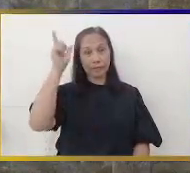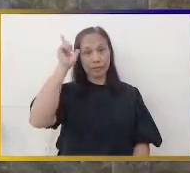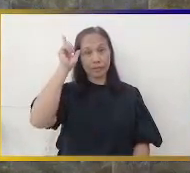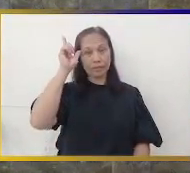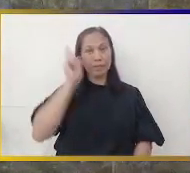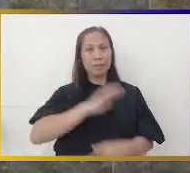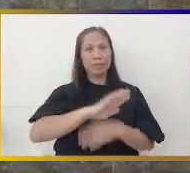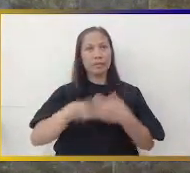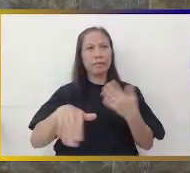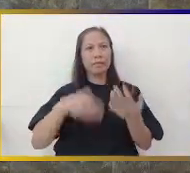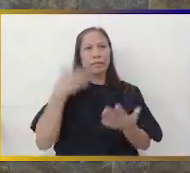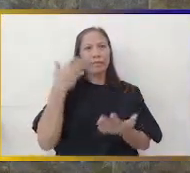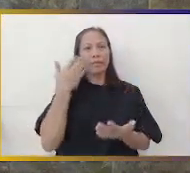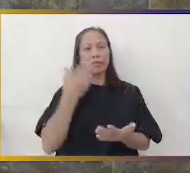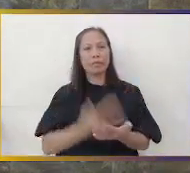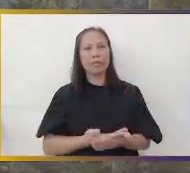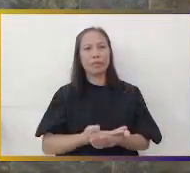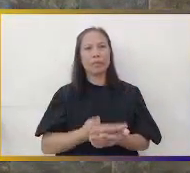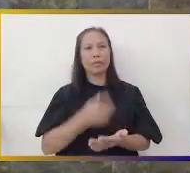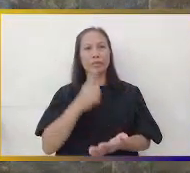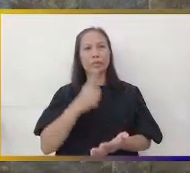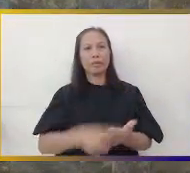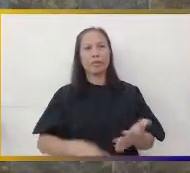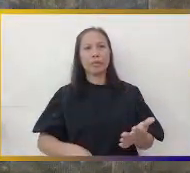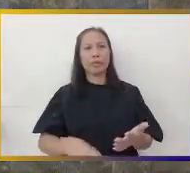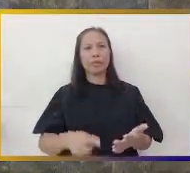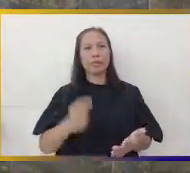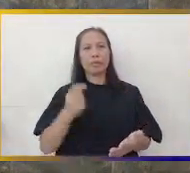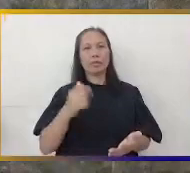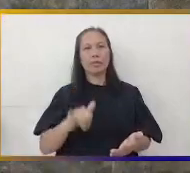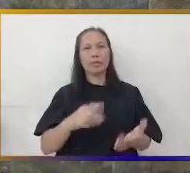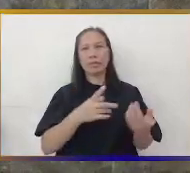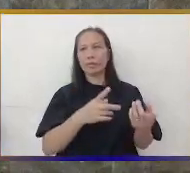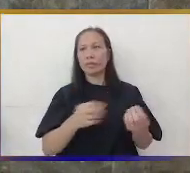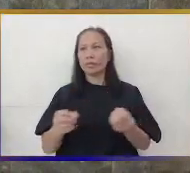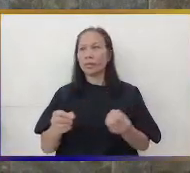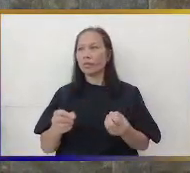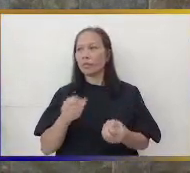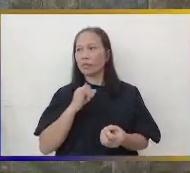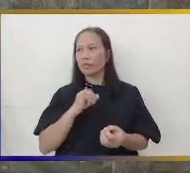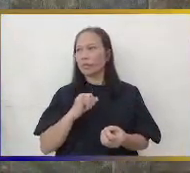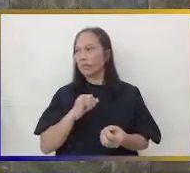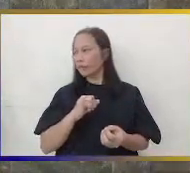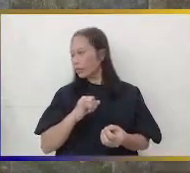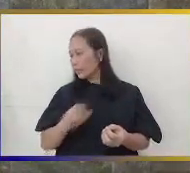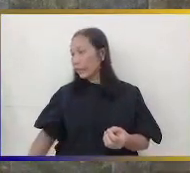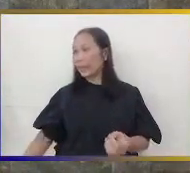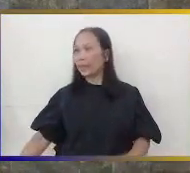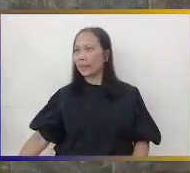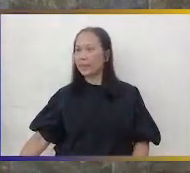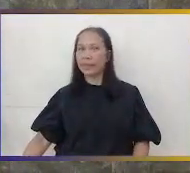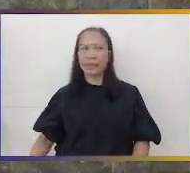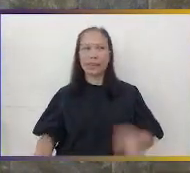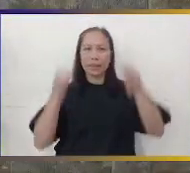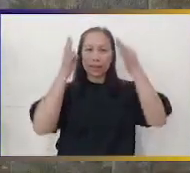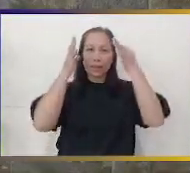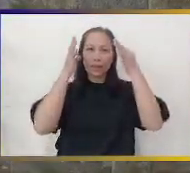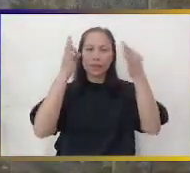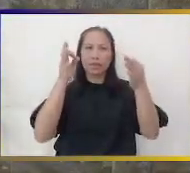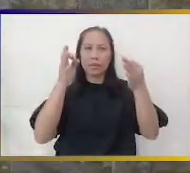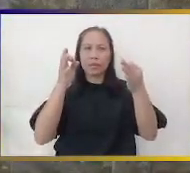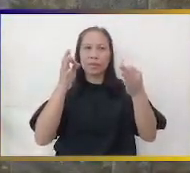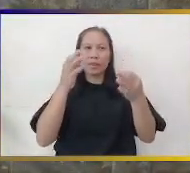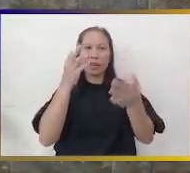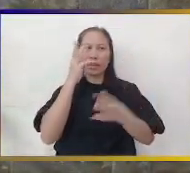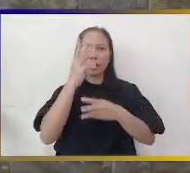ng mga yung ginagawa ng diyablo sa atin ngayon ipino focus niya po tayo Saan sa mga temporal na bagay you